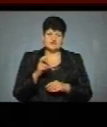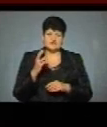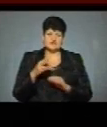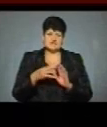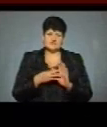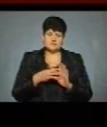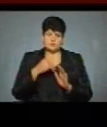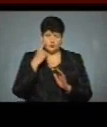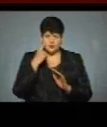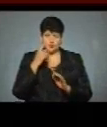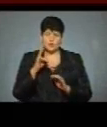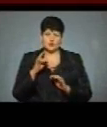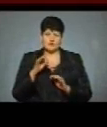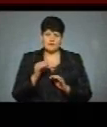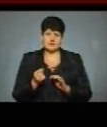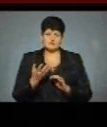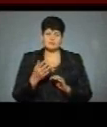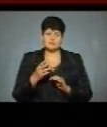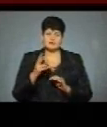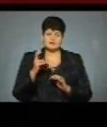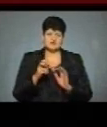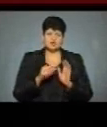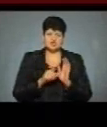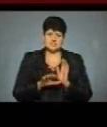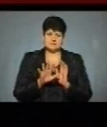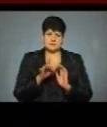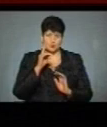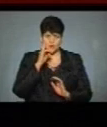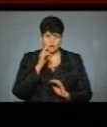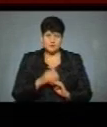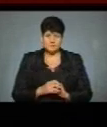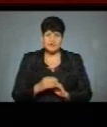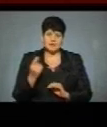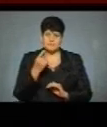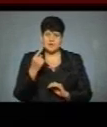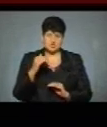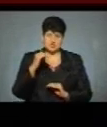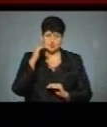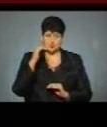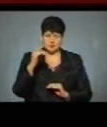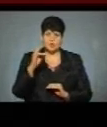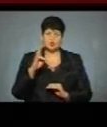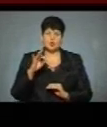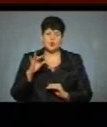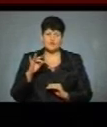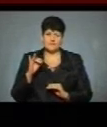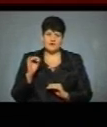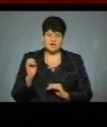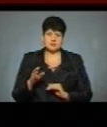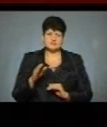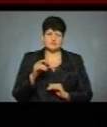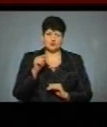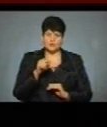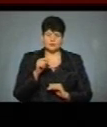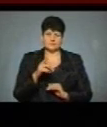Друга сходинка у норвежця Тар'єї Біо – 265 очок. На першій сходинці турнірної таблиці норвежець Йоханнес Тінгнесбьо, в